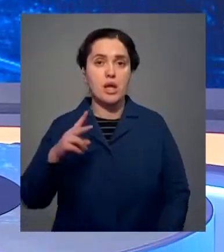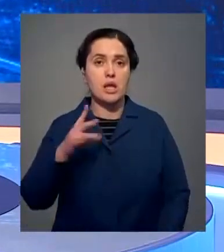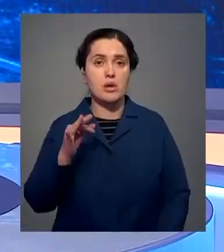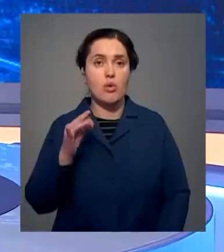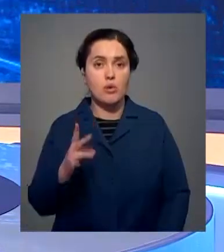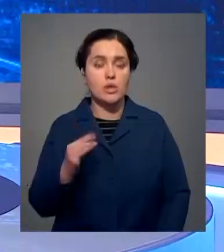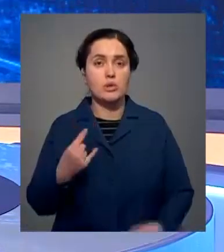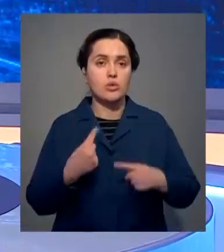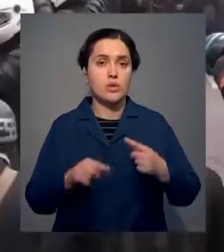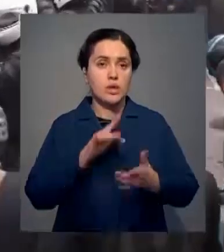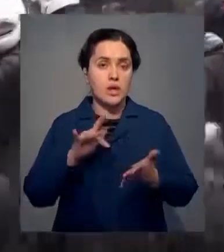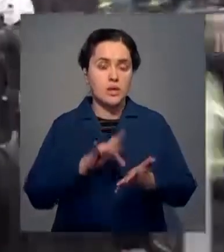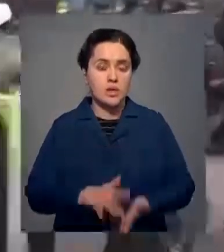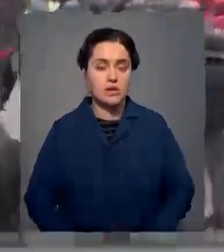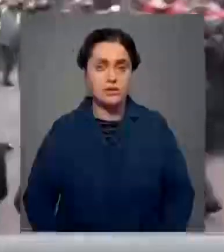и в других городах.